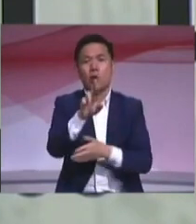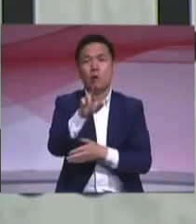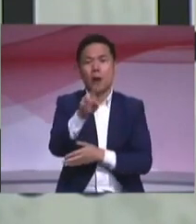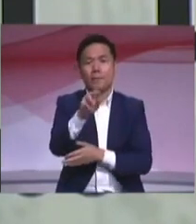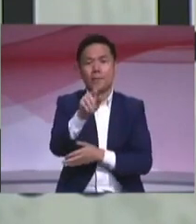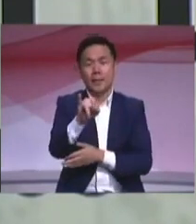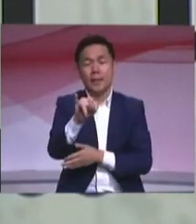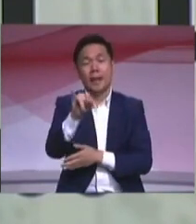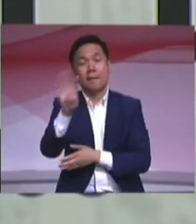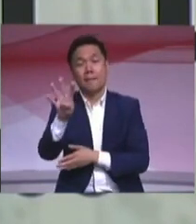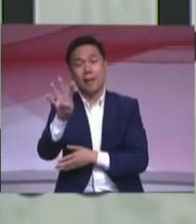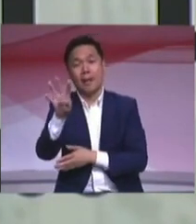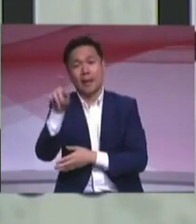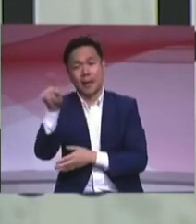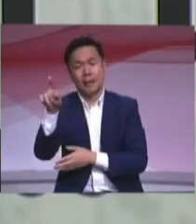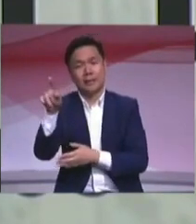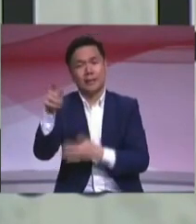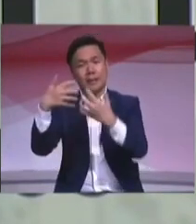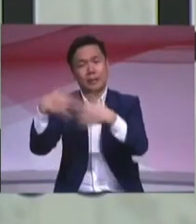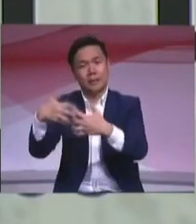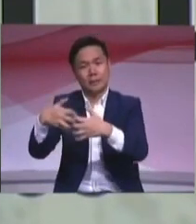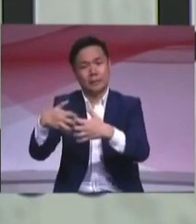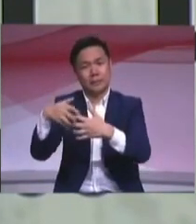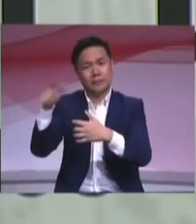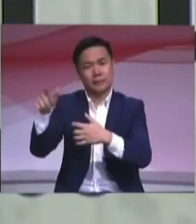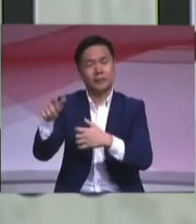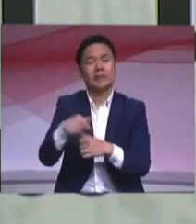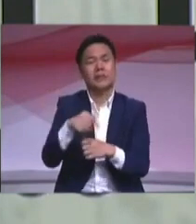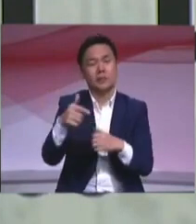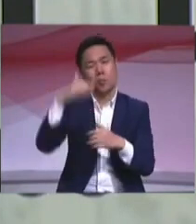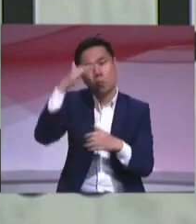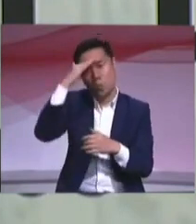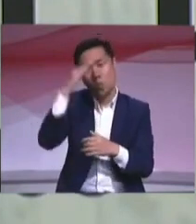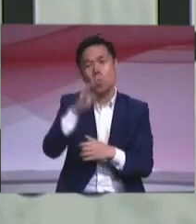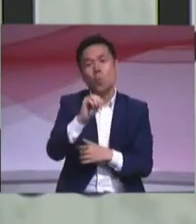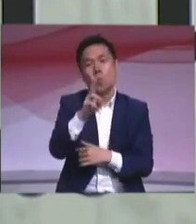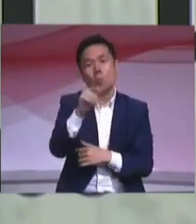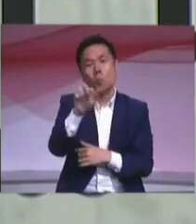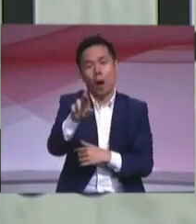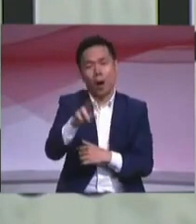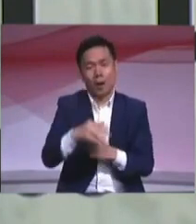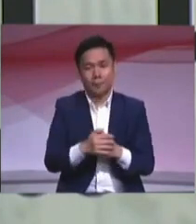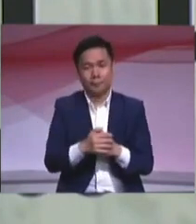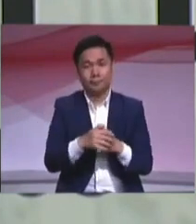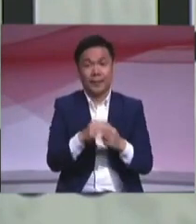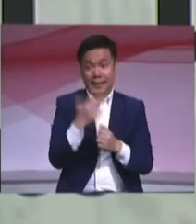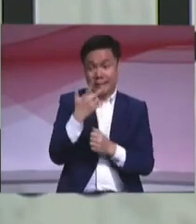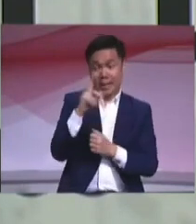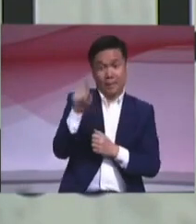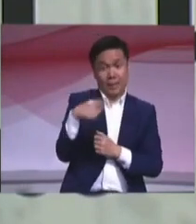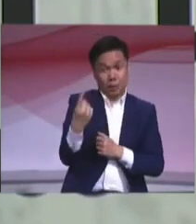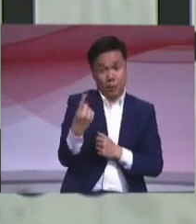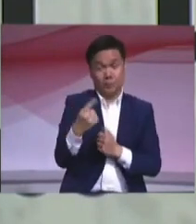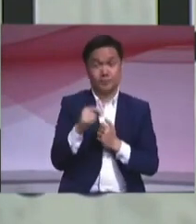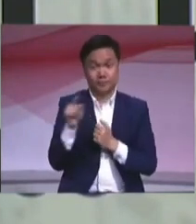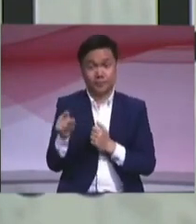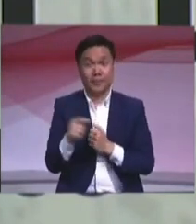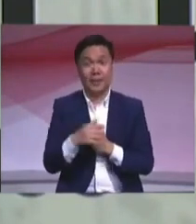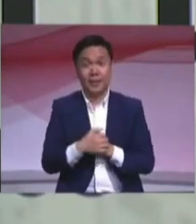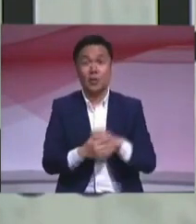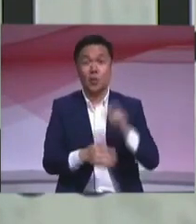4, kawasan perindustrian Bukit Pasir, Muar, Johor. Sehingga 13 Januari 2021,